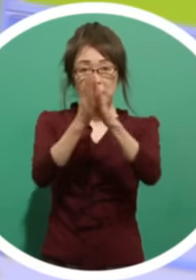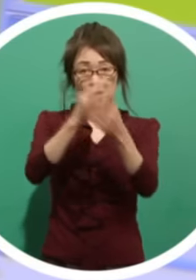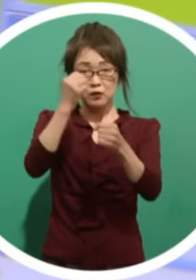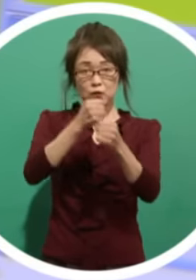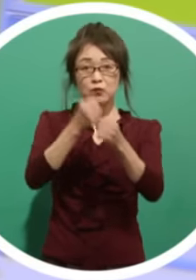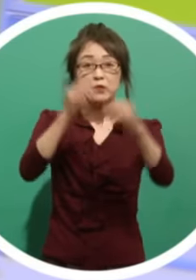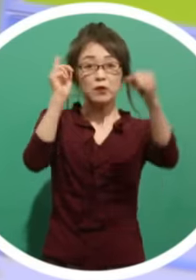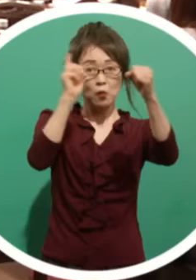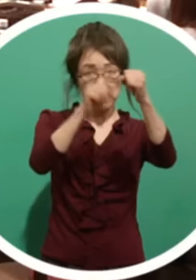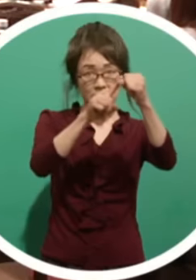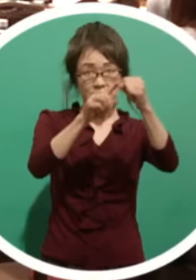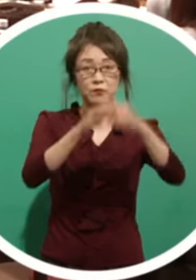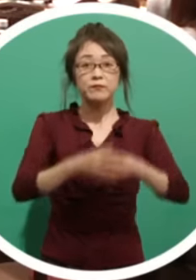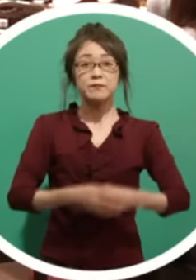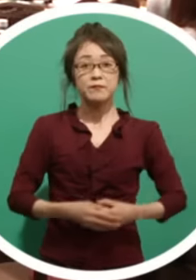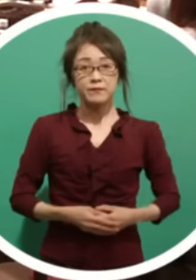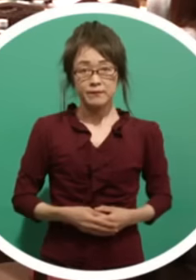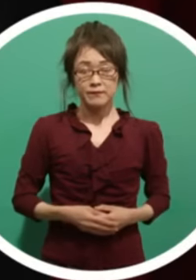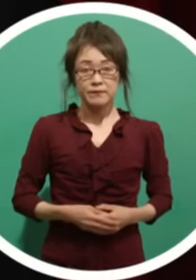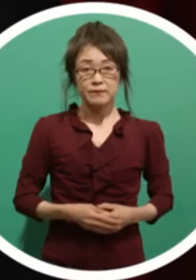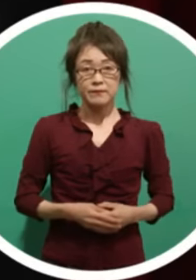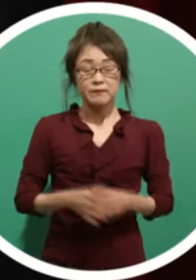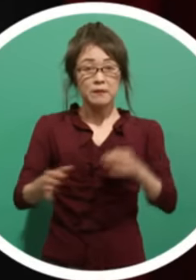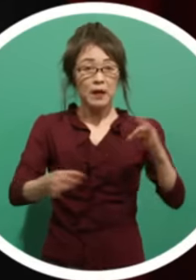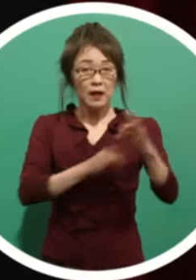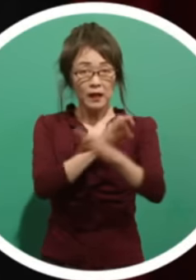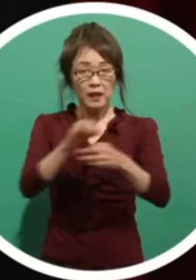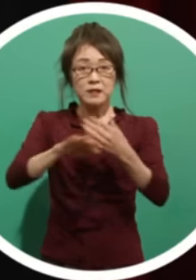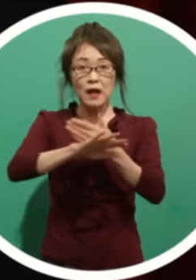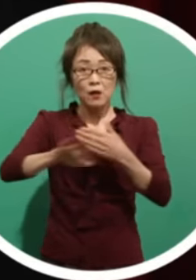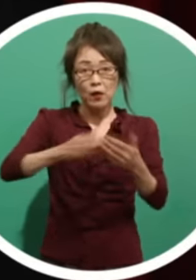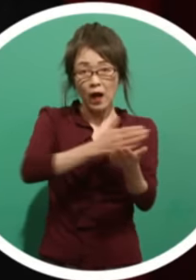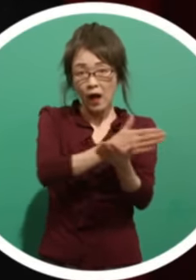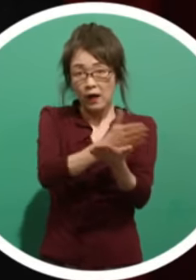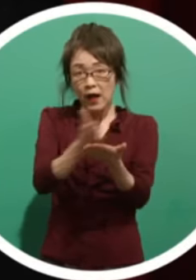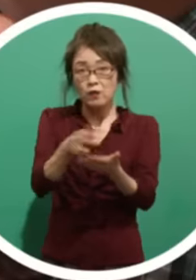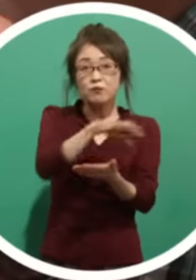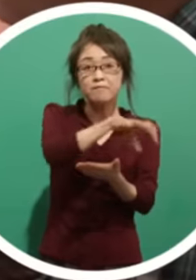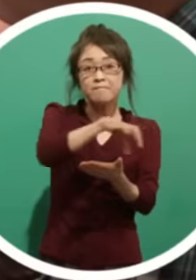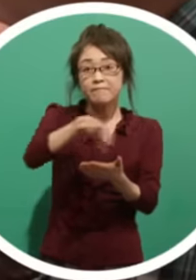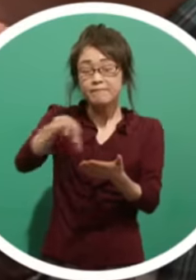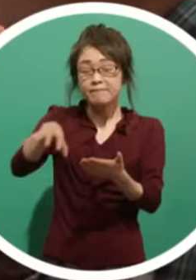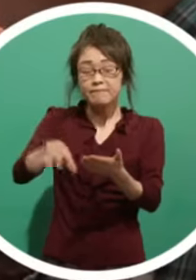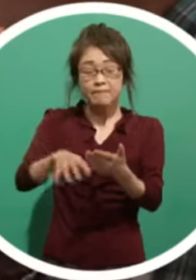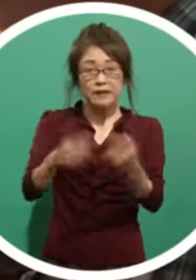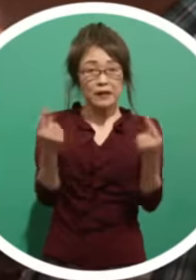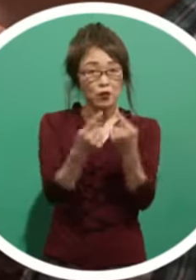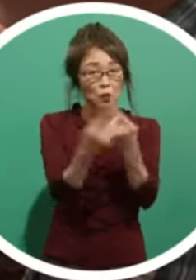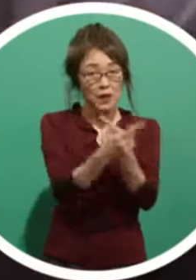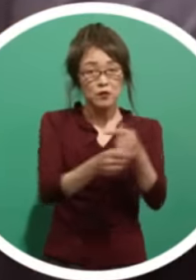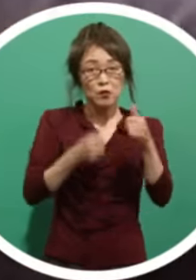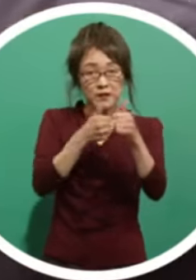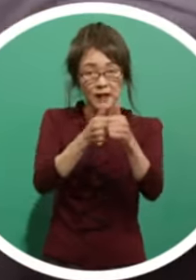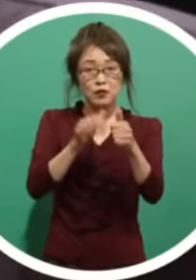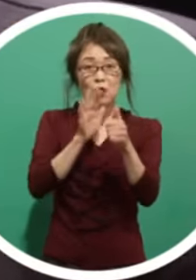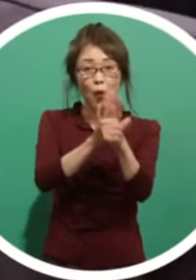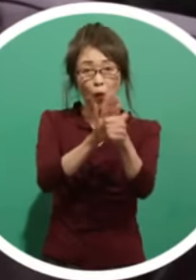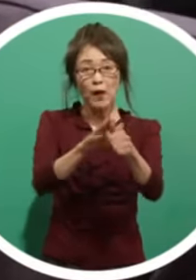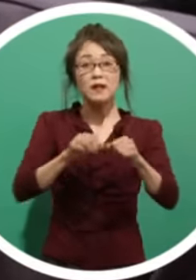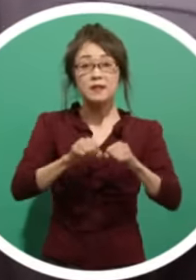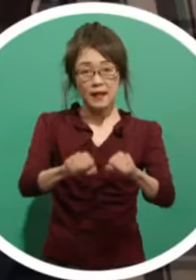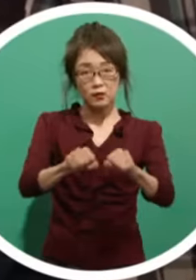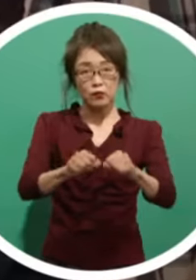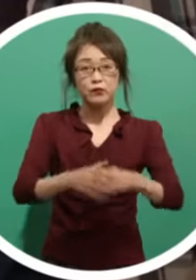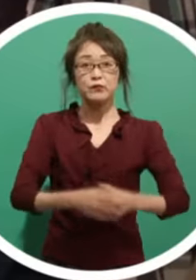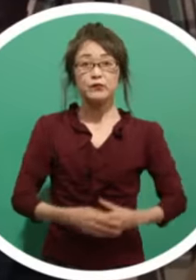県を目指す。経済分野をはじめ、あらゆる分野でイノベーションを起こすチャレンジを応援してい